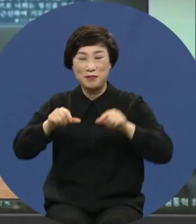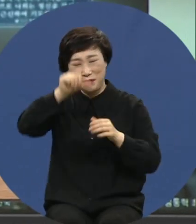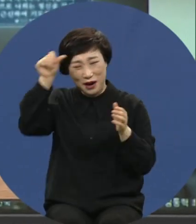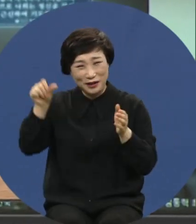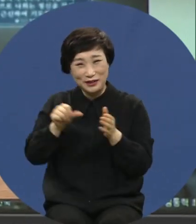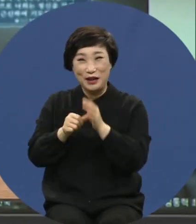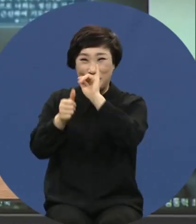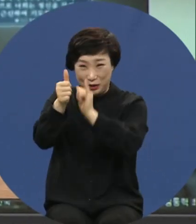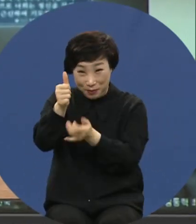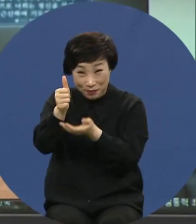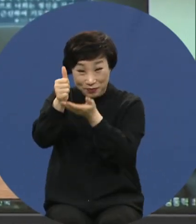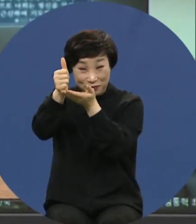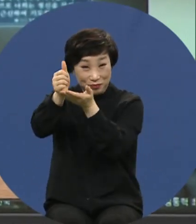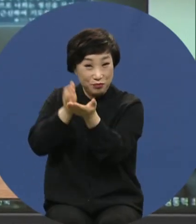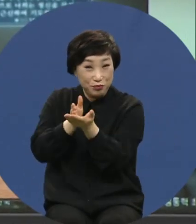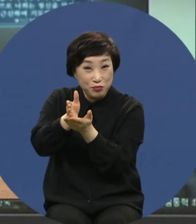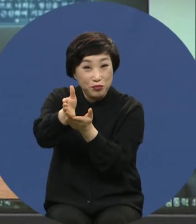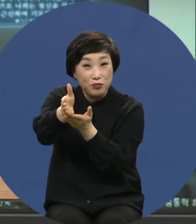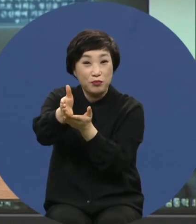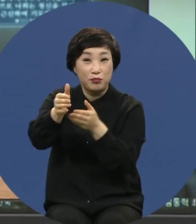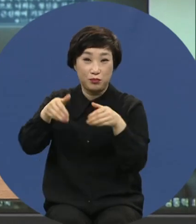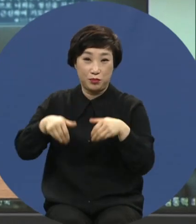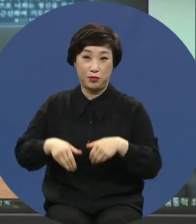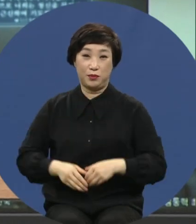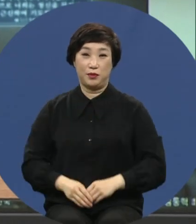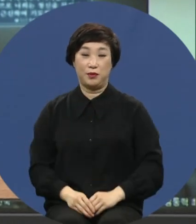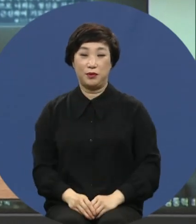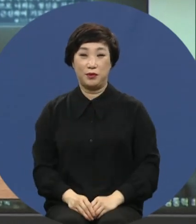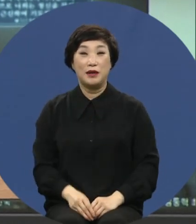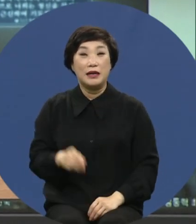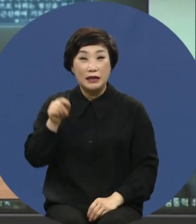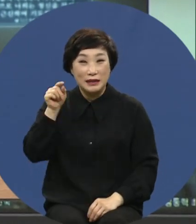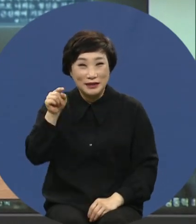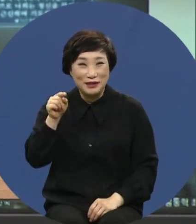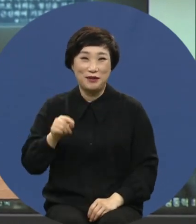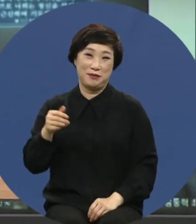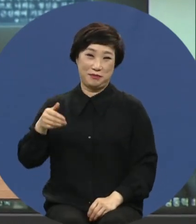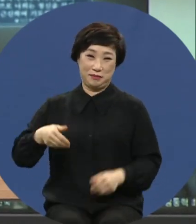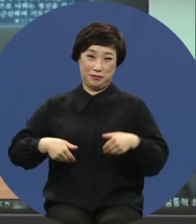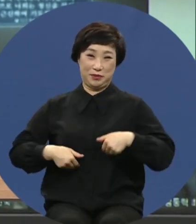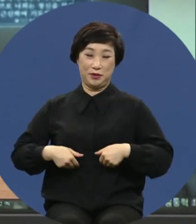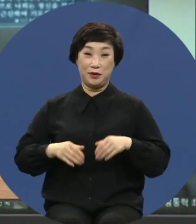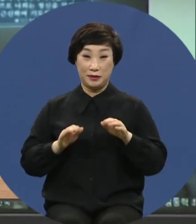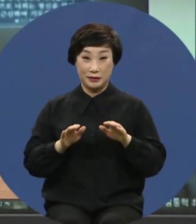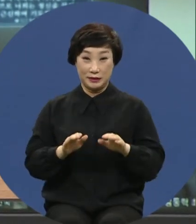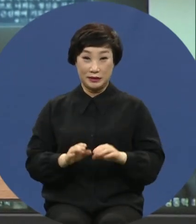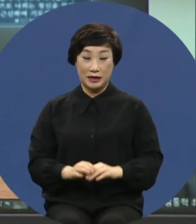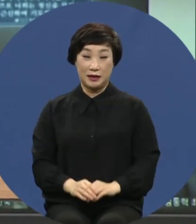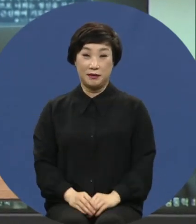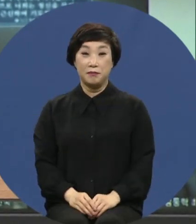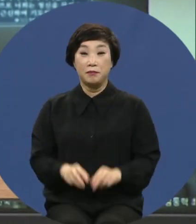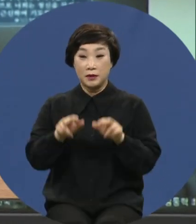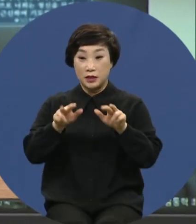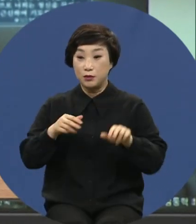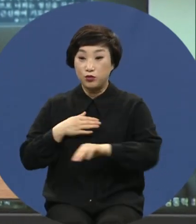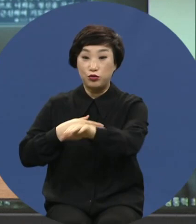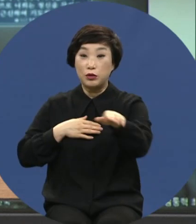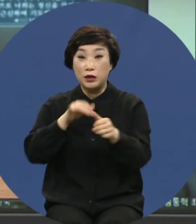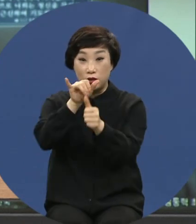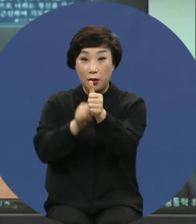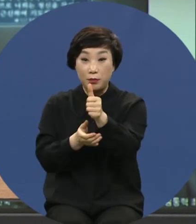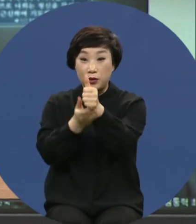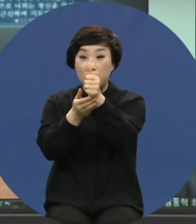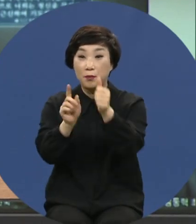일평생 섬김으로 일관돼야 되겠는가, 이것입니다. 그래서 지금 우리의